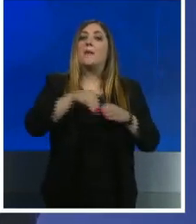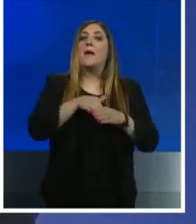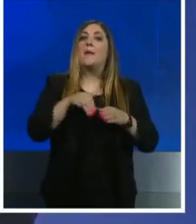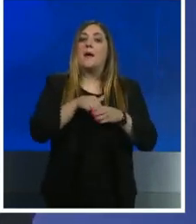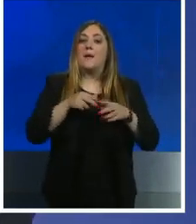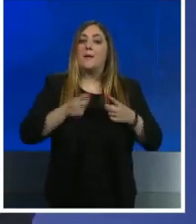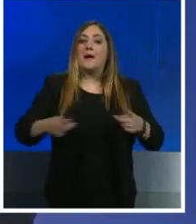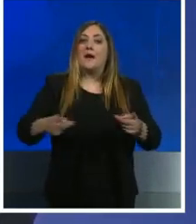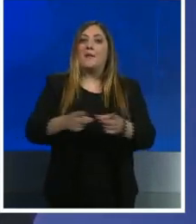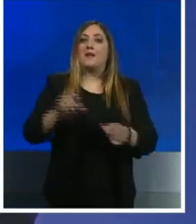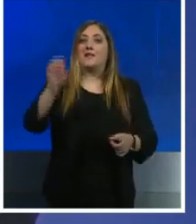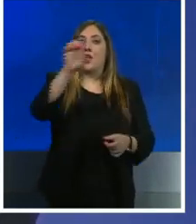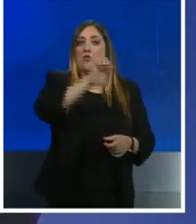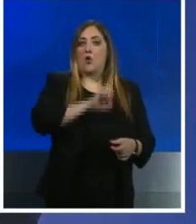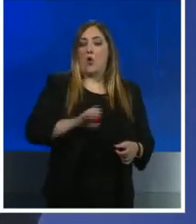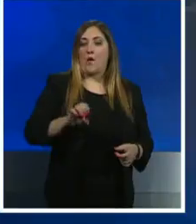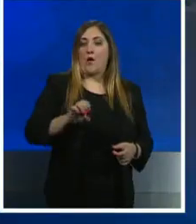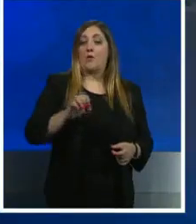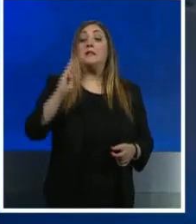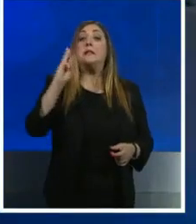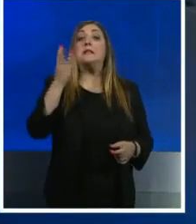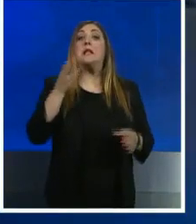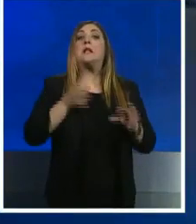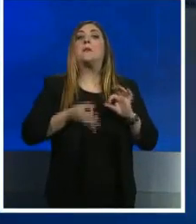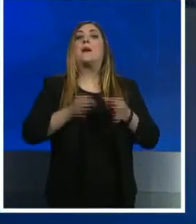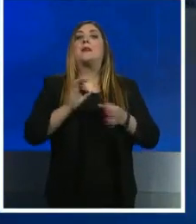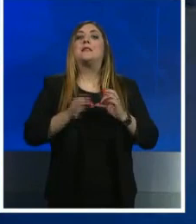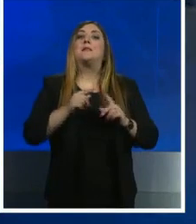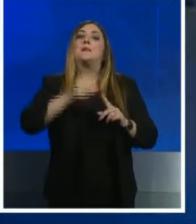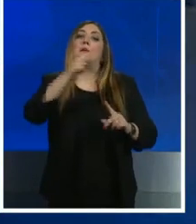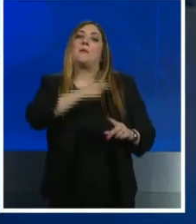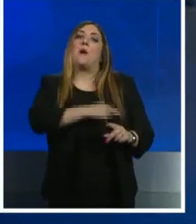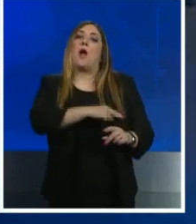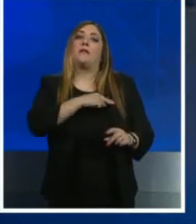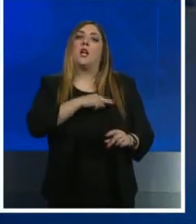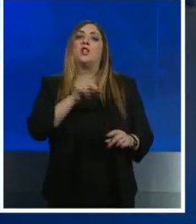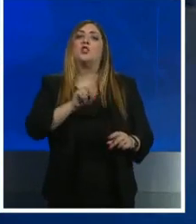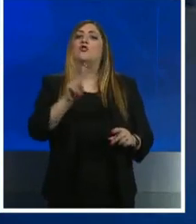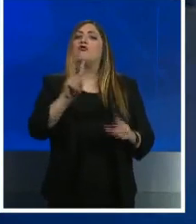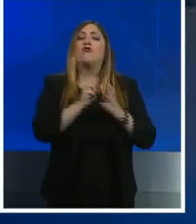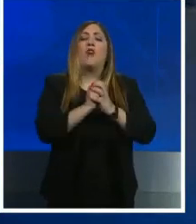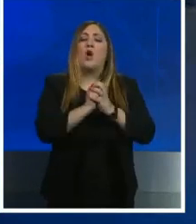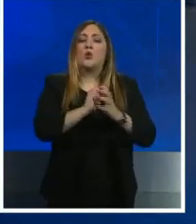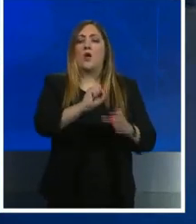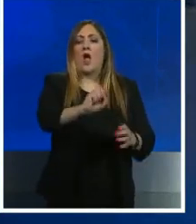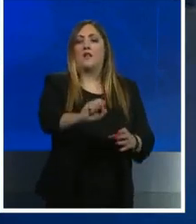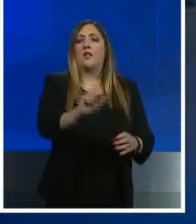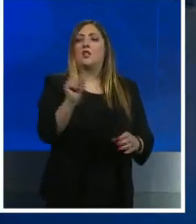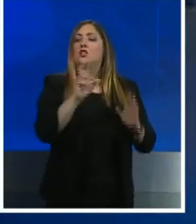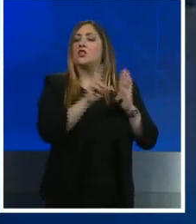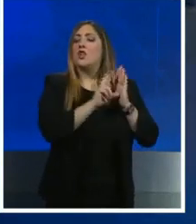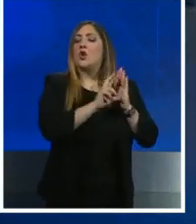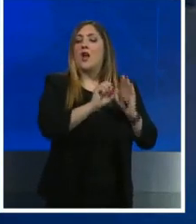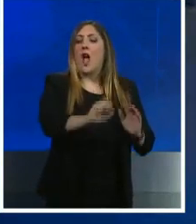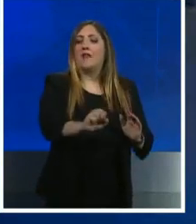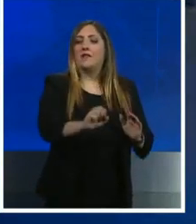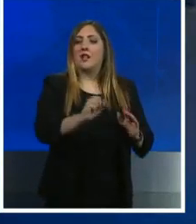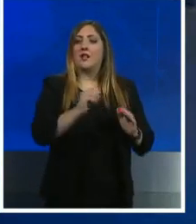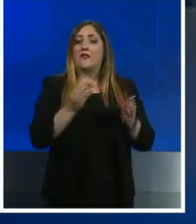t-tielet partit minn Malta. X'valuri għandu jkollu t-tielet partit minn Malta? Xi prinċipji għandu jħaddan? Għandu jaħdem favur il-ġustizzja